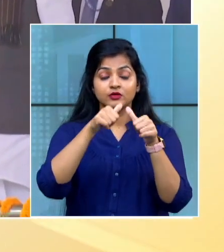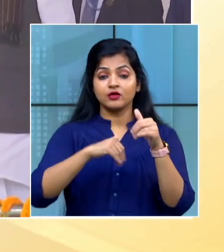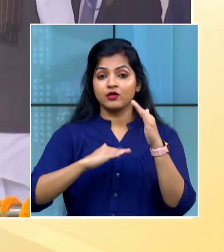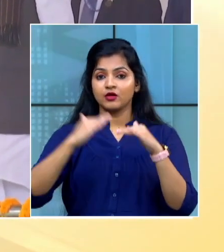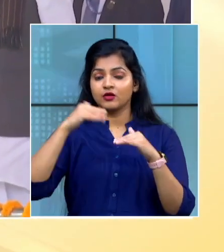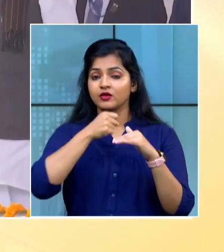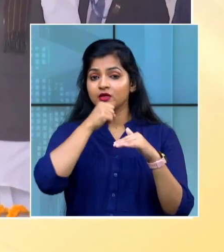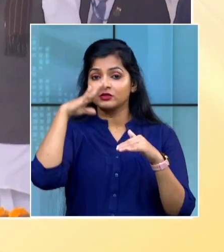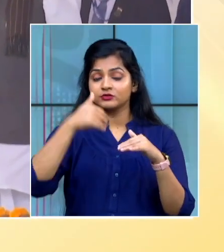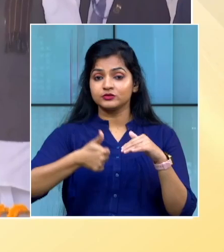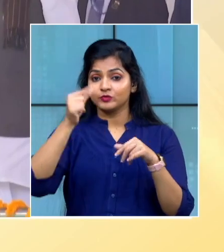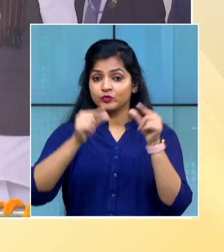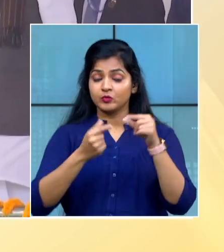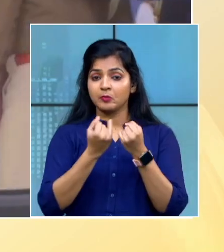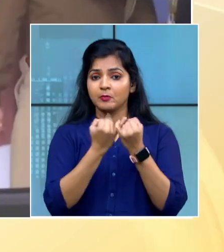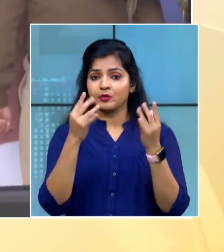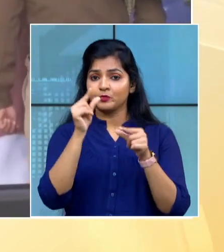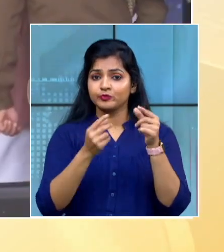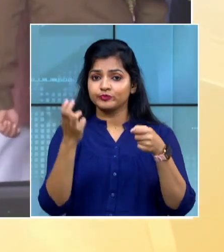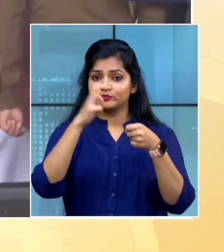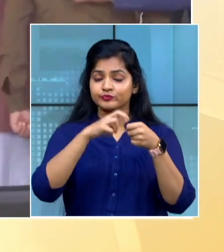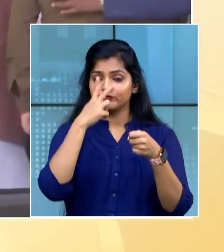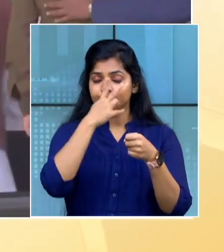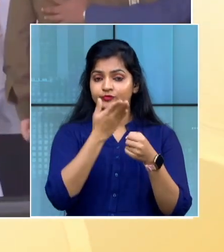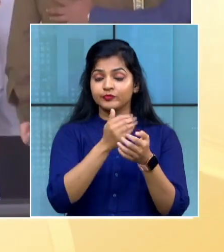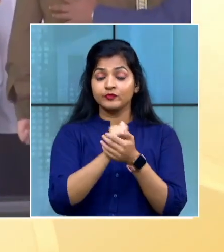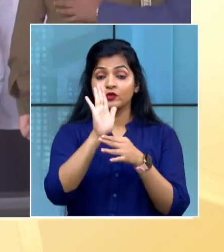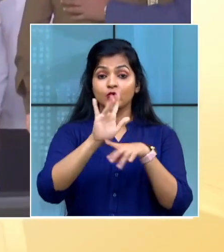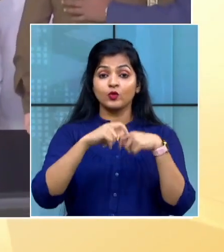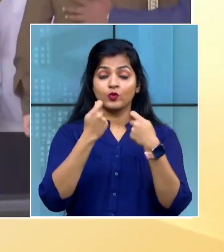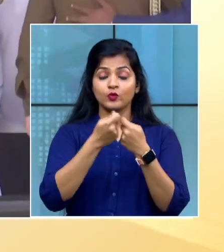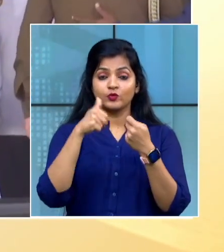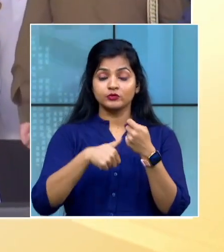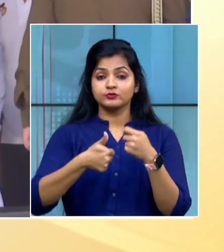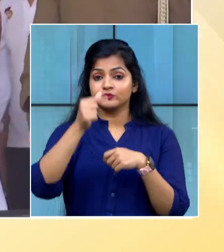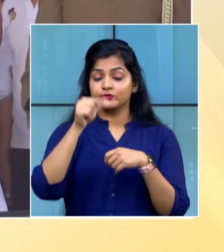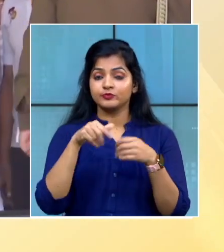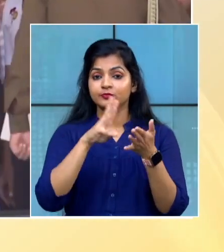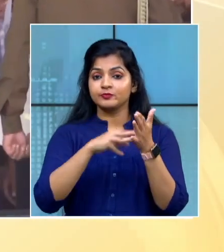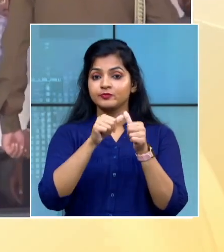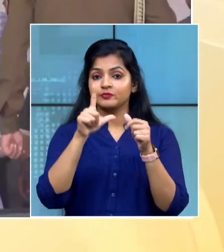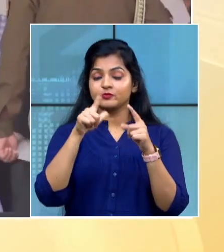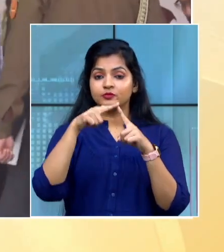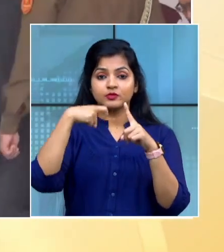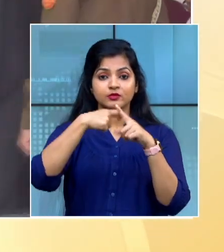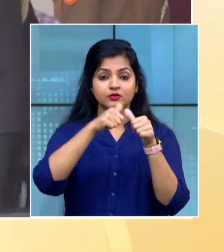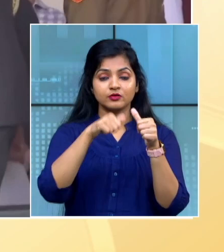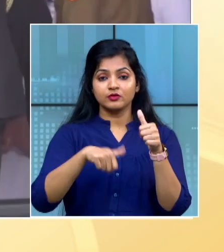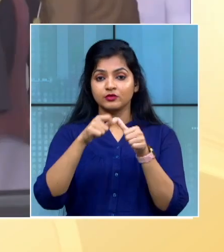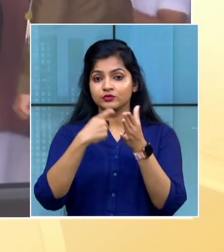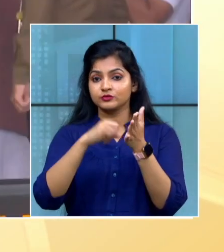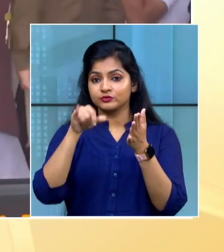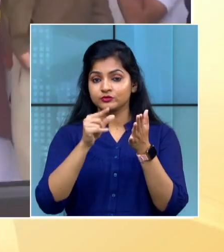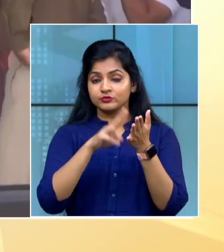നിര തന്നെ ആ വേദിയിൽ കാണാൻ സാധിക്കുമായിരുന്നു. കോൺഗ്രസിന്റെ അധ്യക്ഷൻ മല്ലികാർജുൻ ഖാർഗെ, രാഹുൽ ഗാന്ധി, ആം ആദ്മിയുടെ